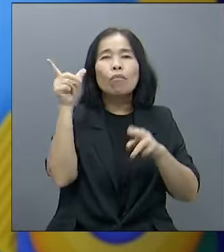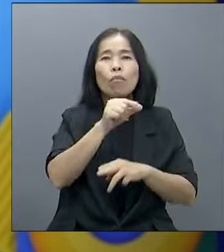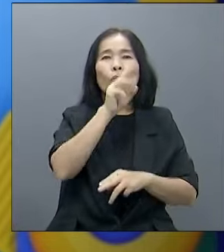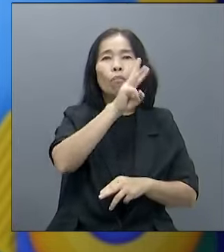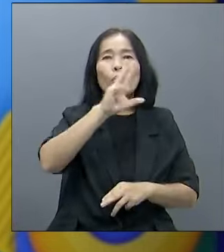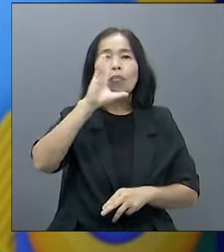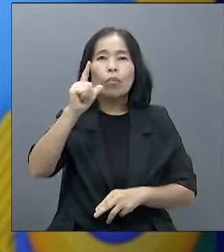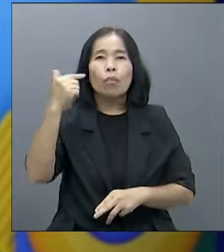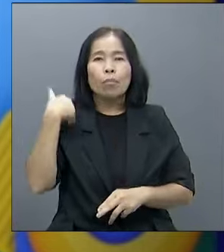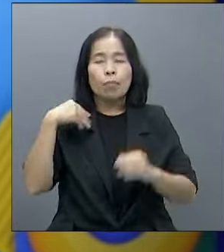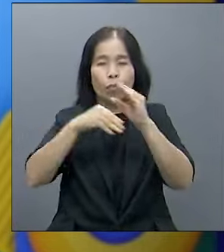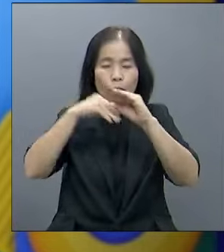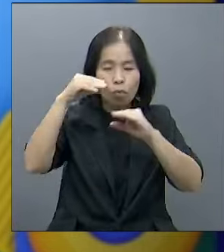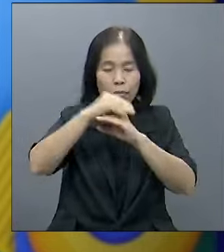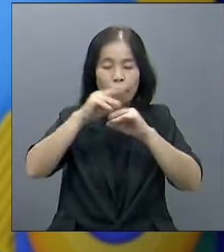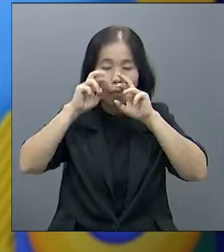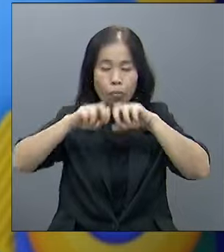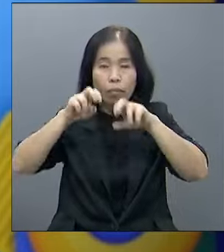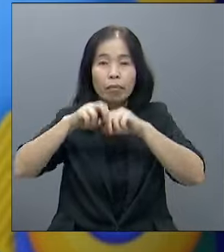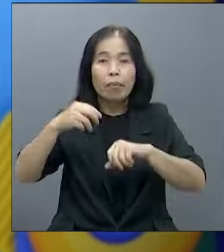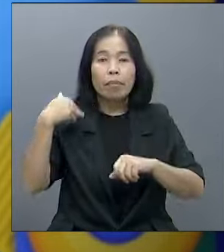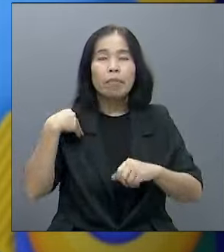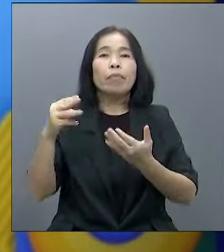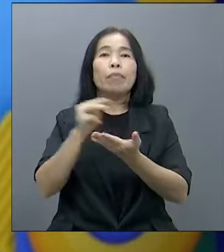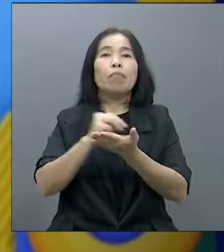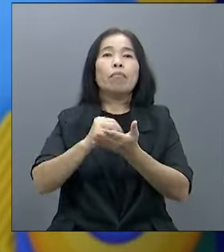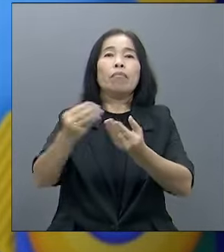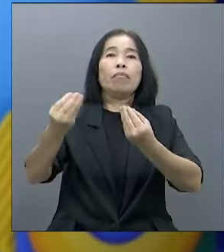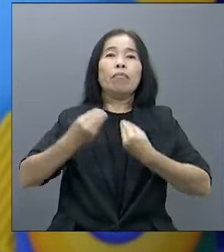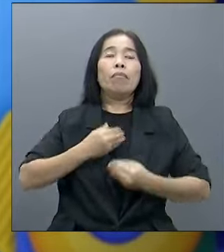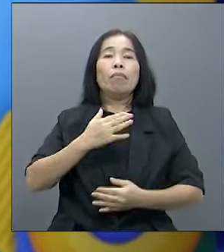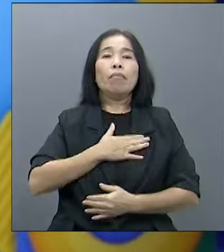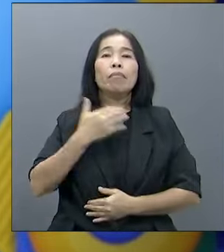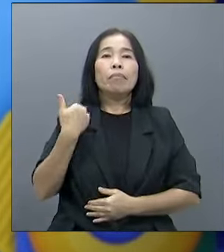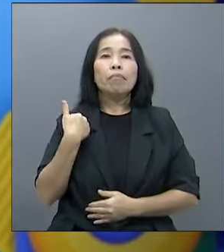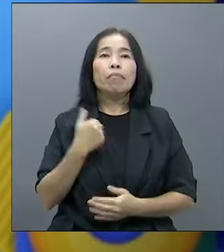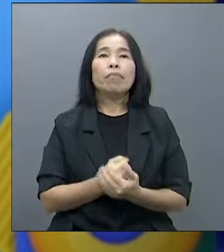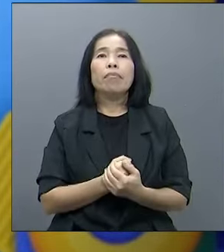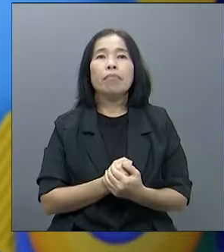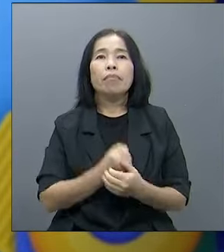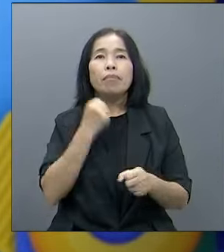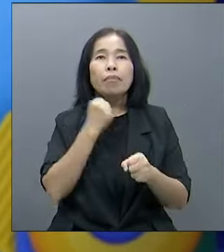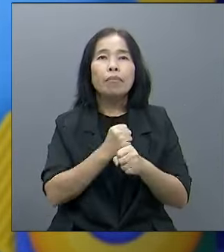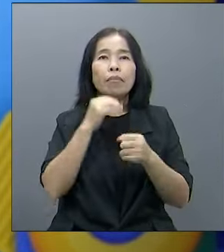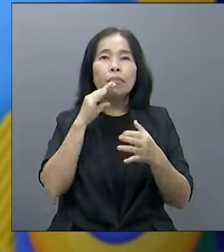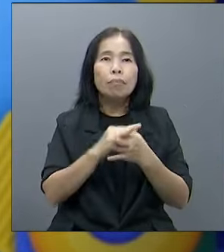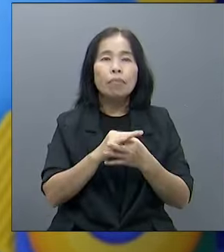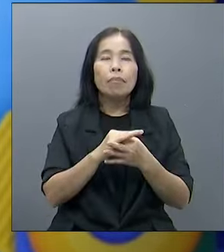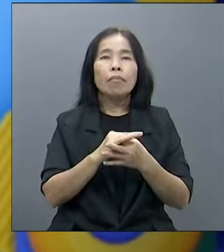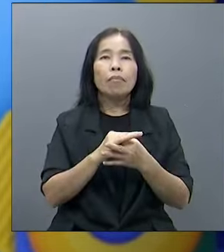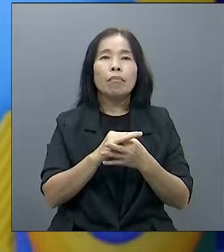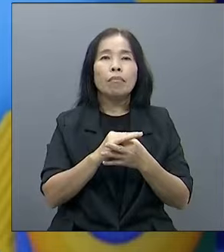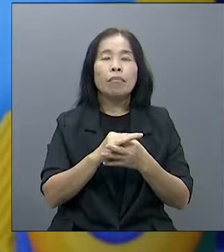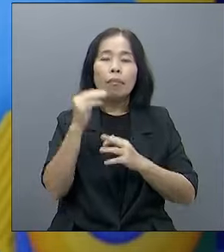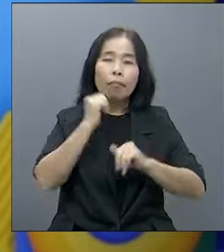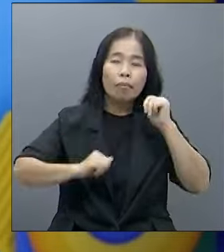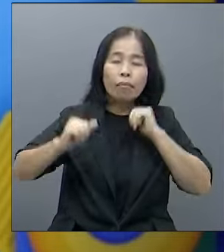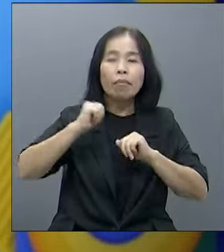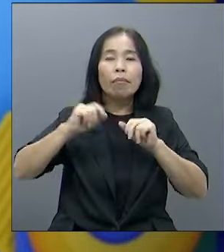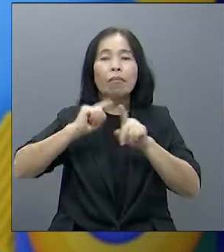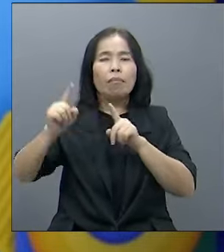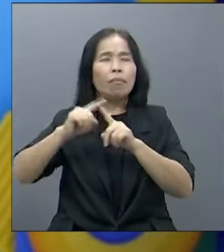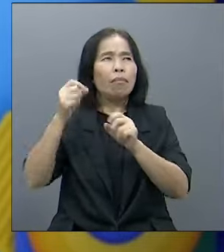การวิจัยแล้วก็ให้กับมูลนิธิอาจารย์สุกรีเจริญสุขเพื่อออกไปแสดงตามที่ต่างๆซึ่งทำมาหลายปีแ